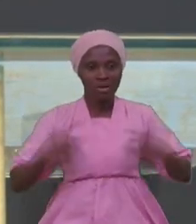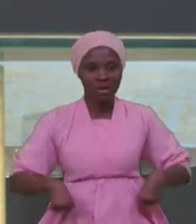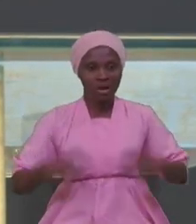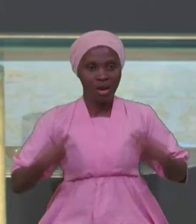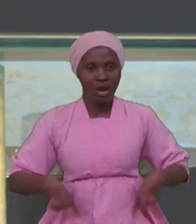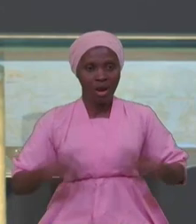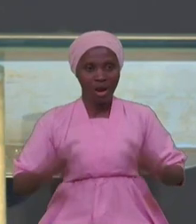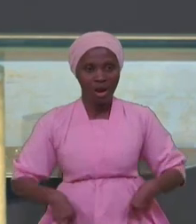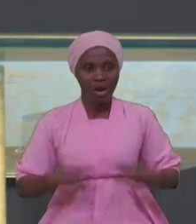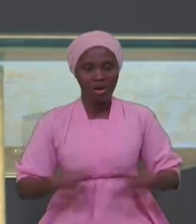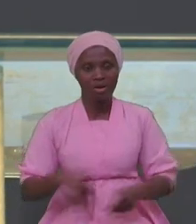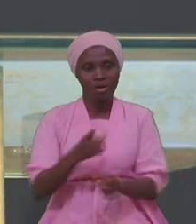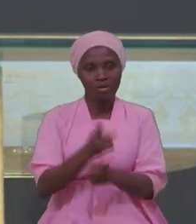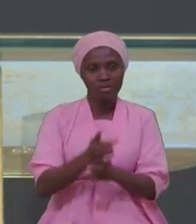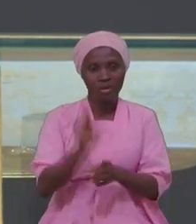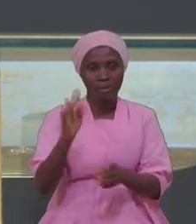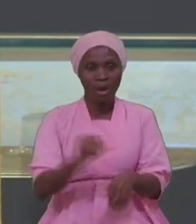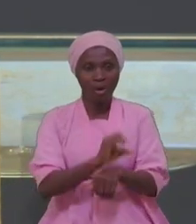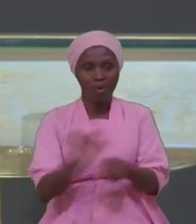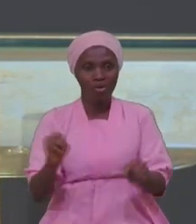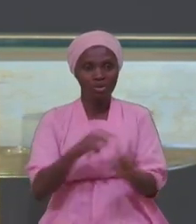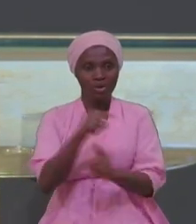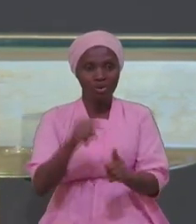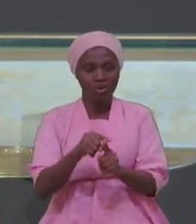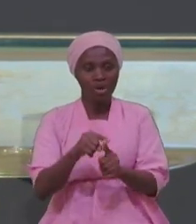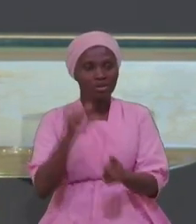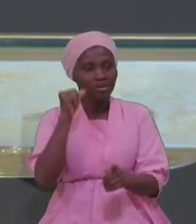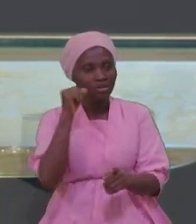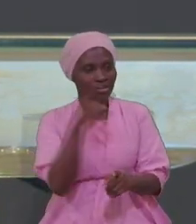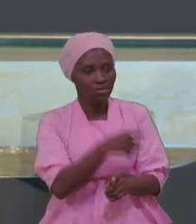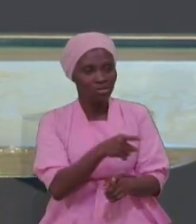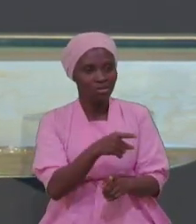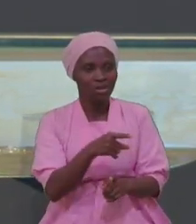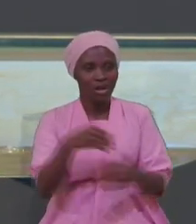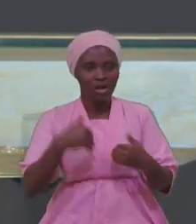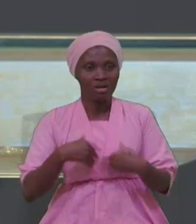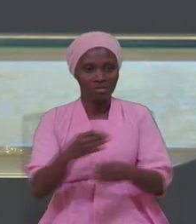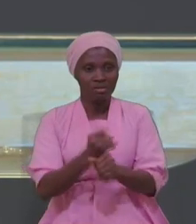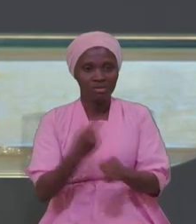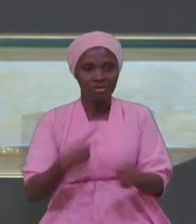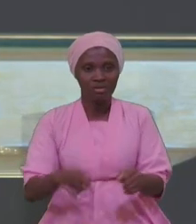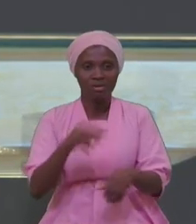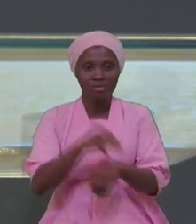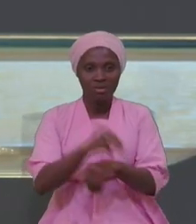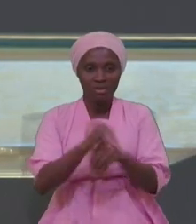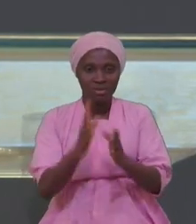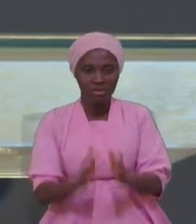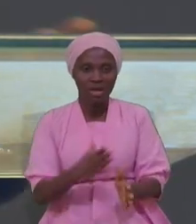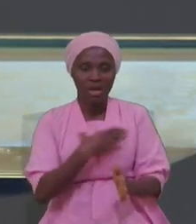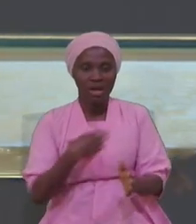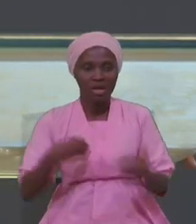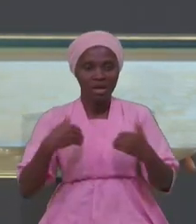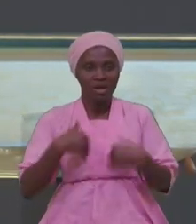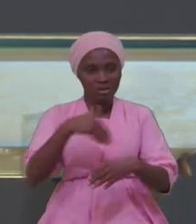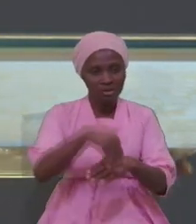les messagers et qu'elle les fit partir par un autre chemin? Comme le corps